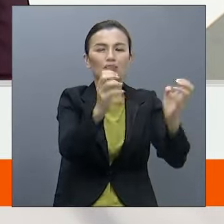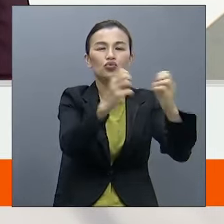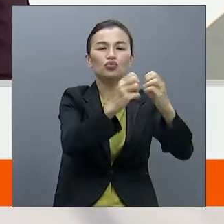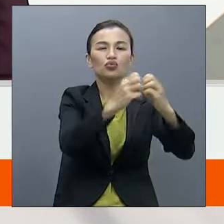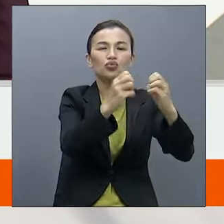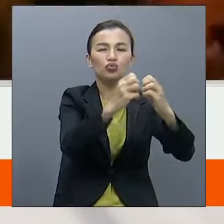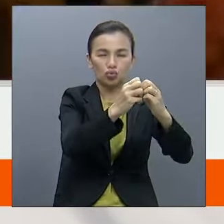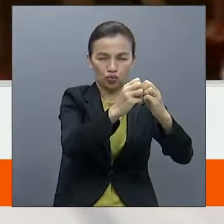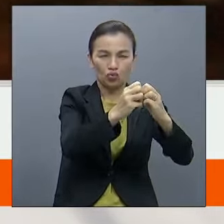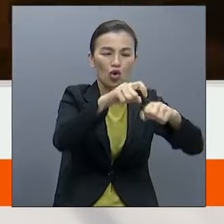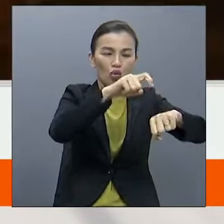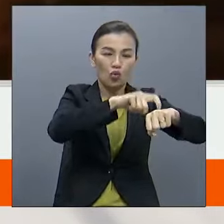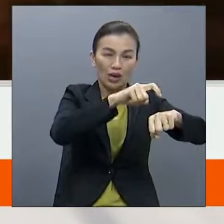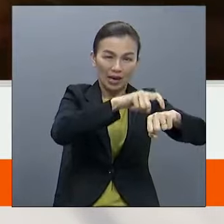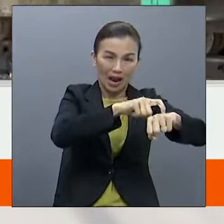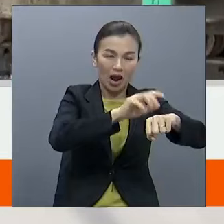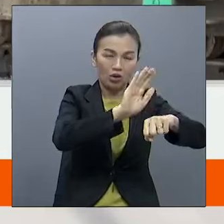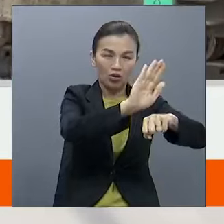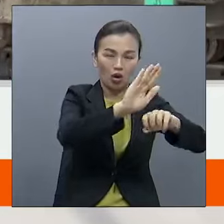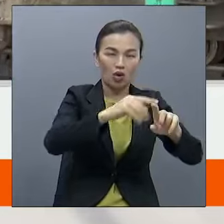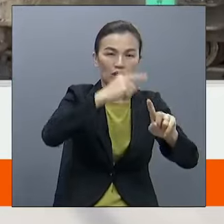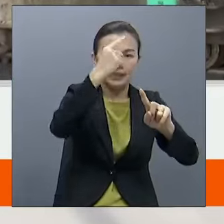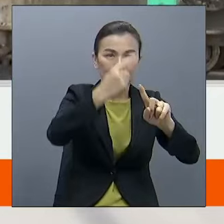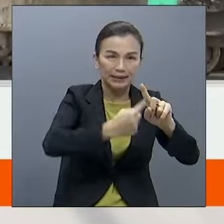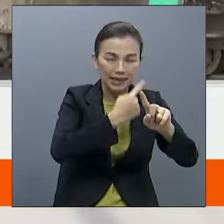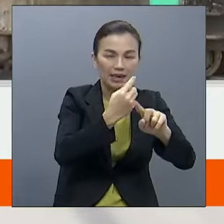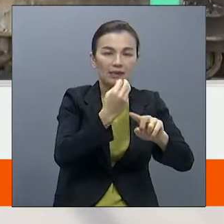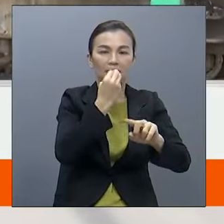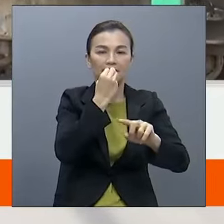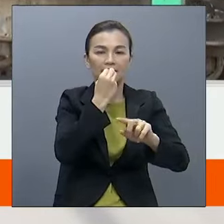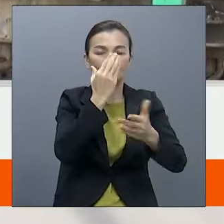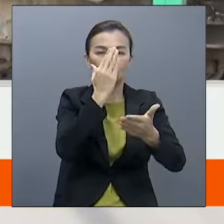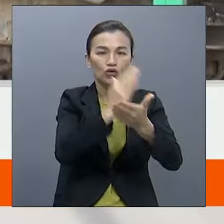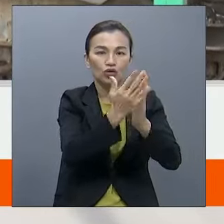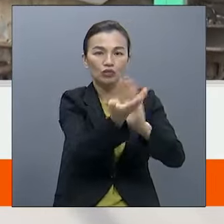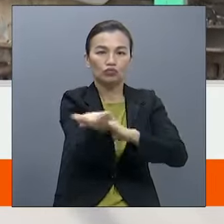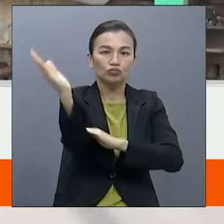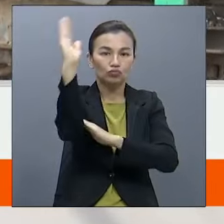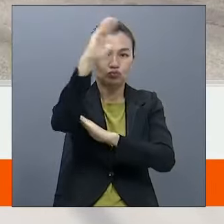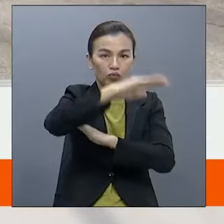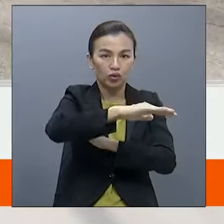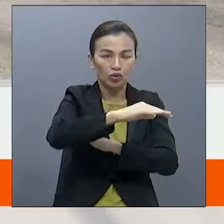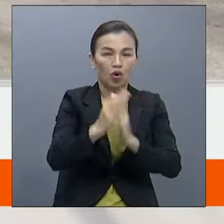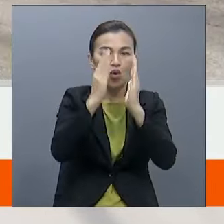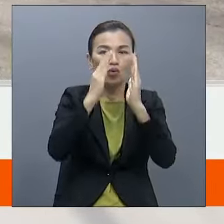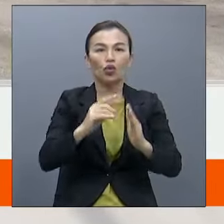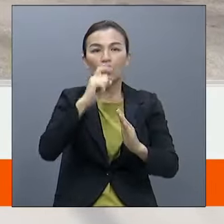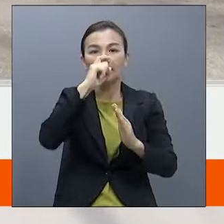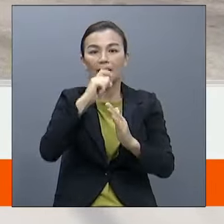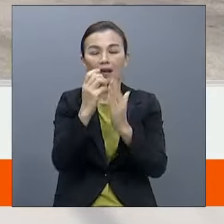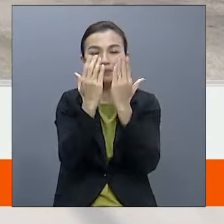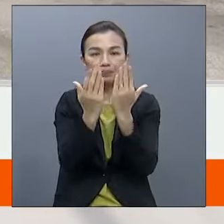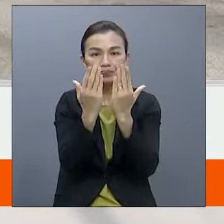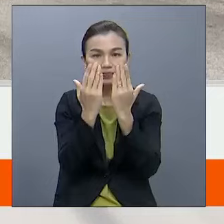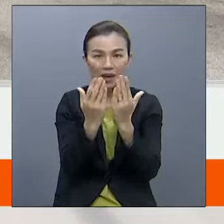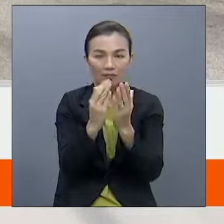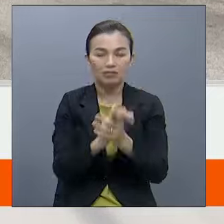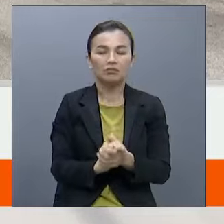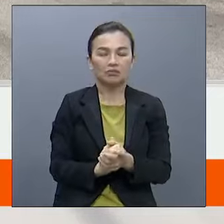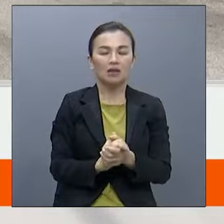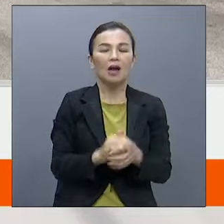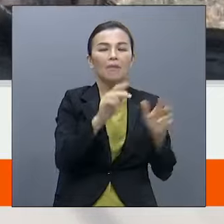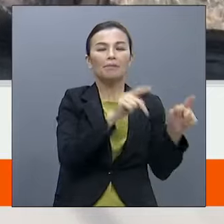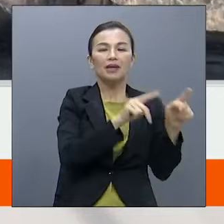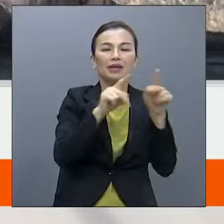ที่มีเป็นเดือนรองดอนเดือนแห่งการประเสริฐซึ่งพี่น้องประชาชนที่นับถือคนไทยที่นับถือศาสนาอิสลามนั้นก็จะปฏิบัติศาสนกิจอย่าง